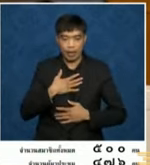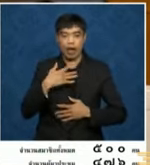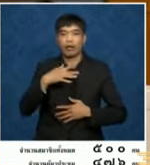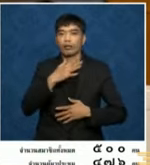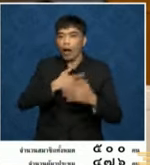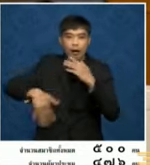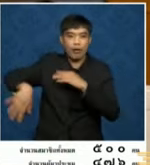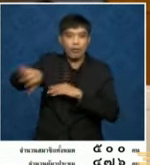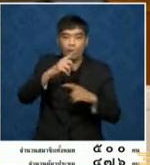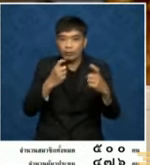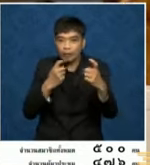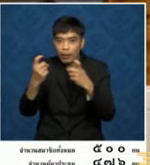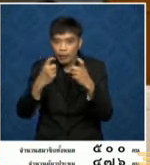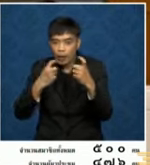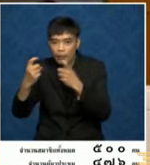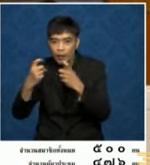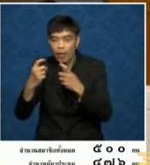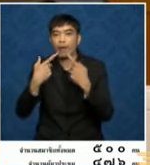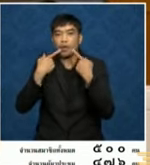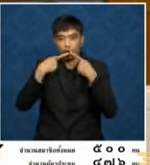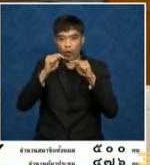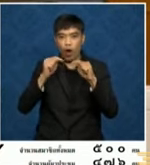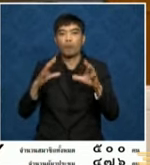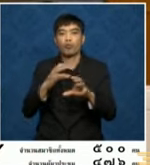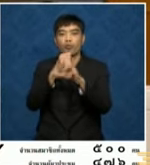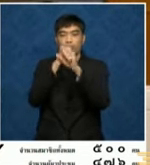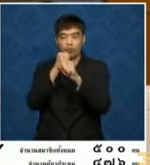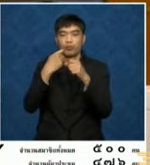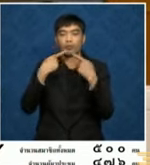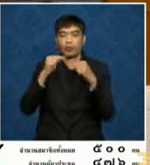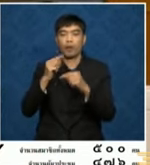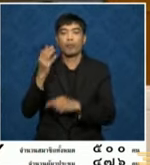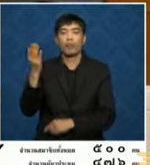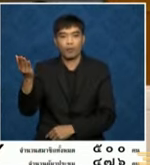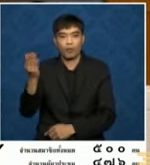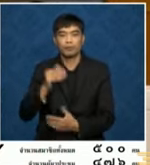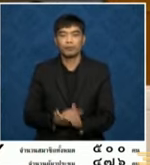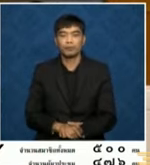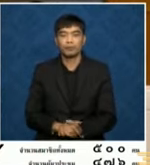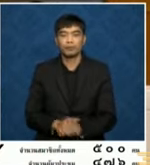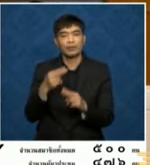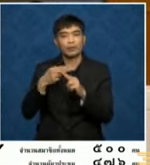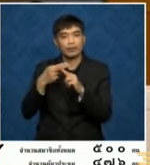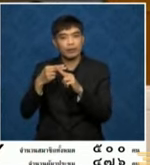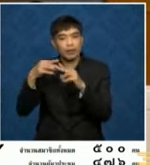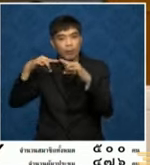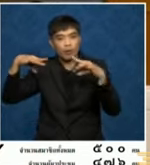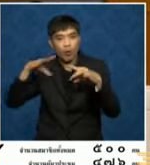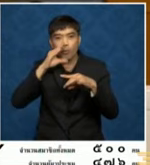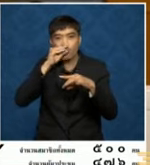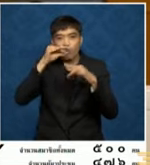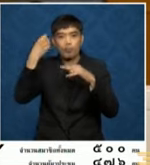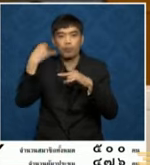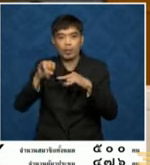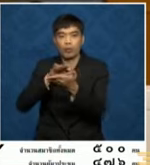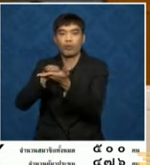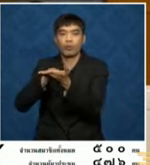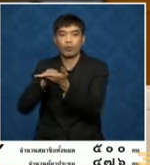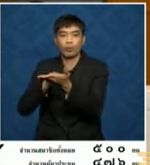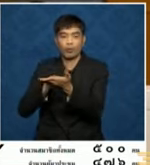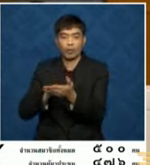กับท่านสมาชิกผู้ทรงเกียรตินะครับทั้งท่านชัยพลนะครับถ้าผมเอ่ยชื่อท่านผิดพลาดกราบขออภัยด้วยนะครับท่านเหล่